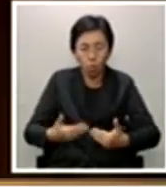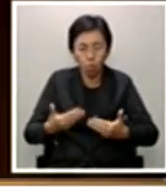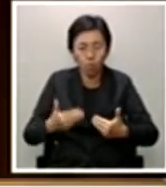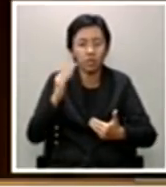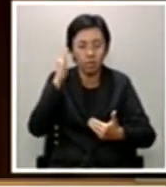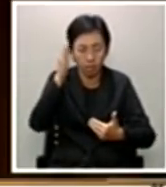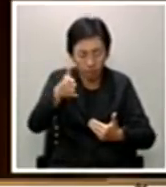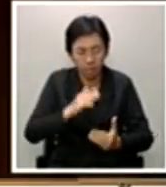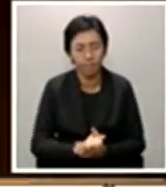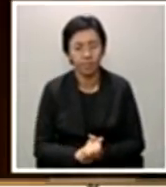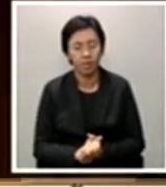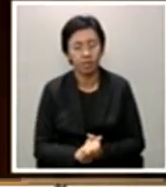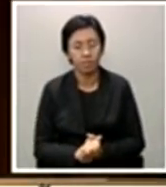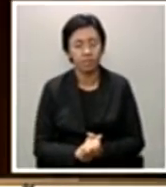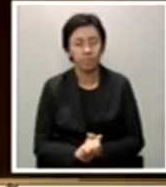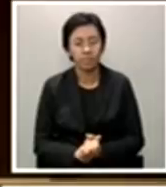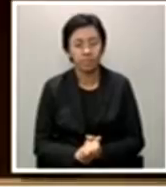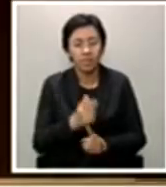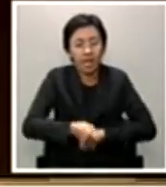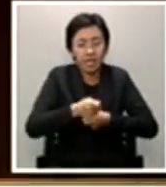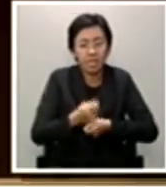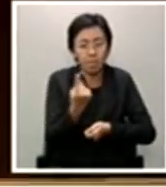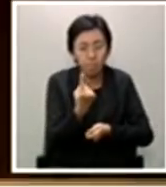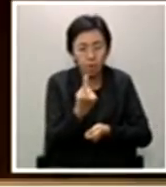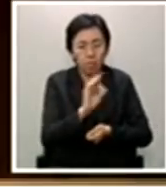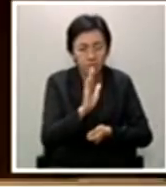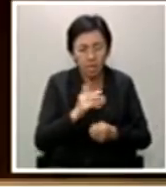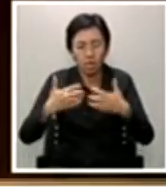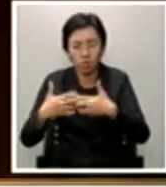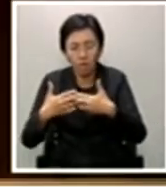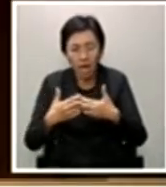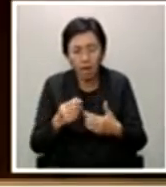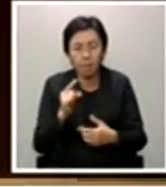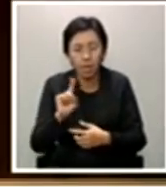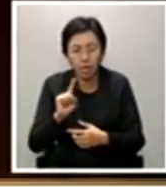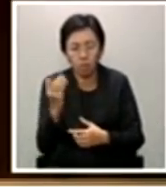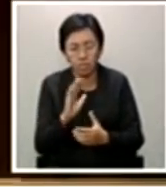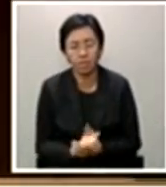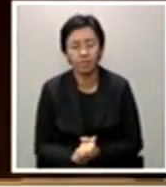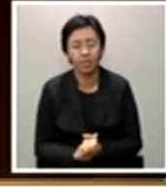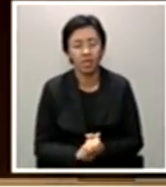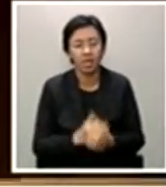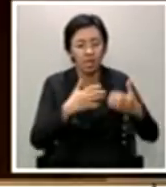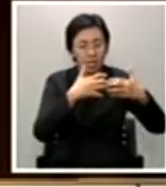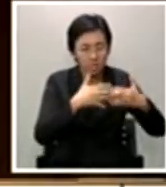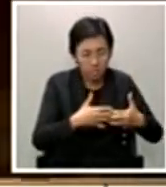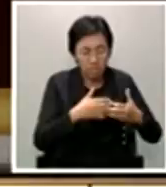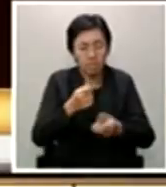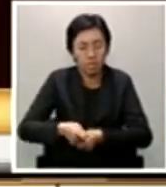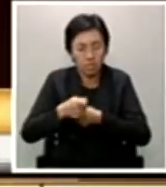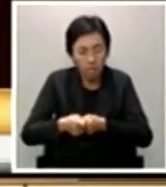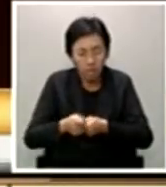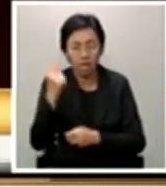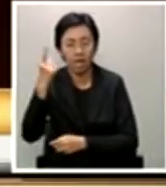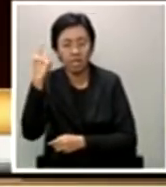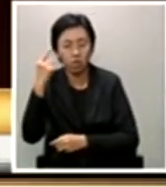าแล้วก็ไม่ใช่แค่เกษตรนะครับไม่ใช่แค่อุตสาหกรรมมันไปถึงการท่องเที่ยวเลยน